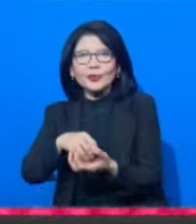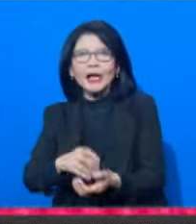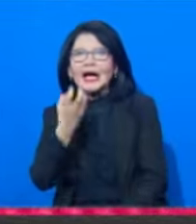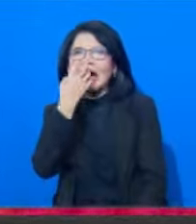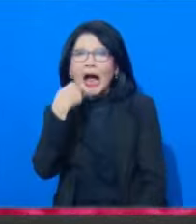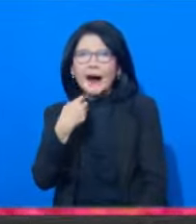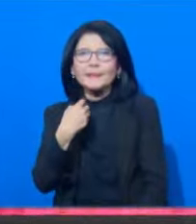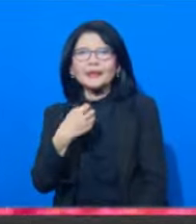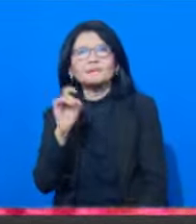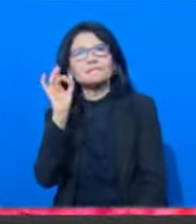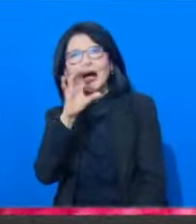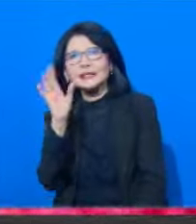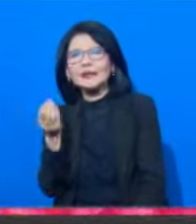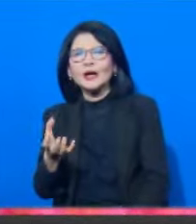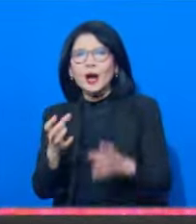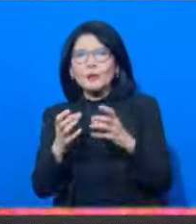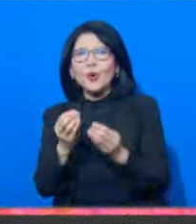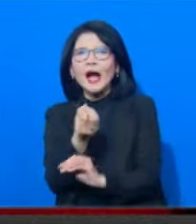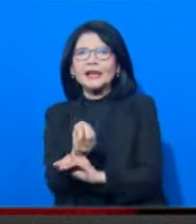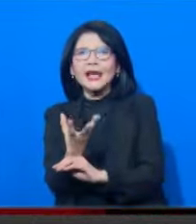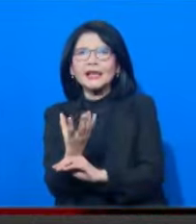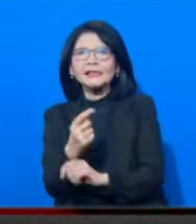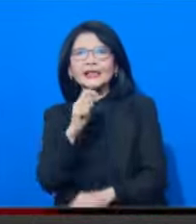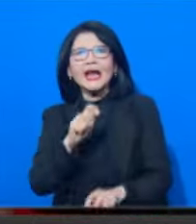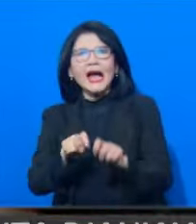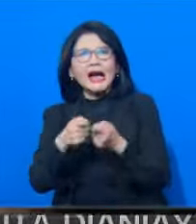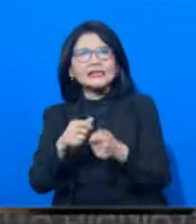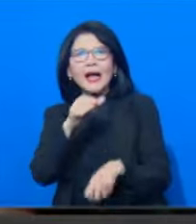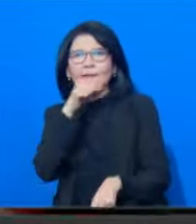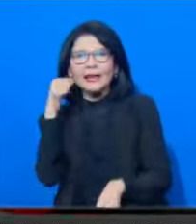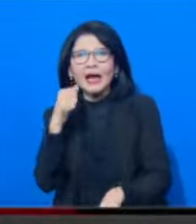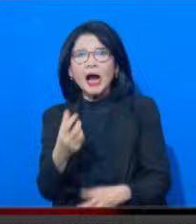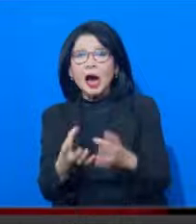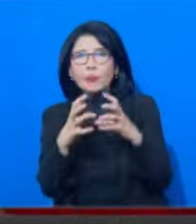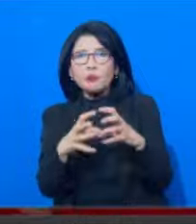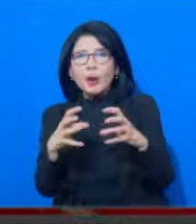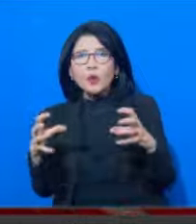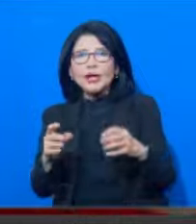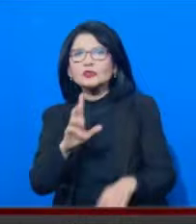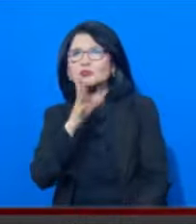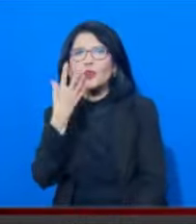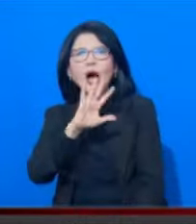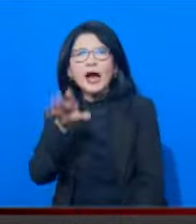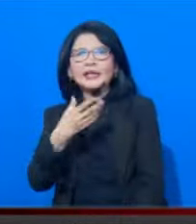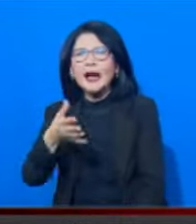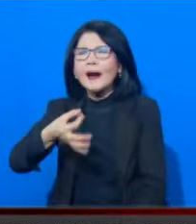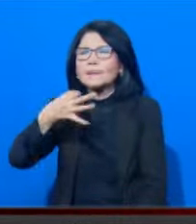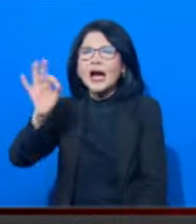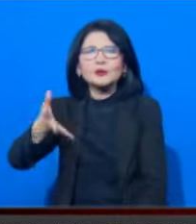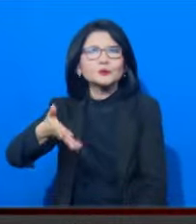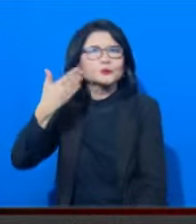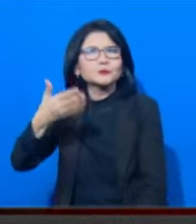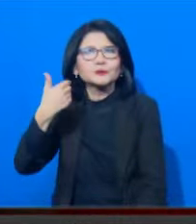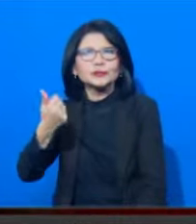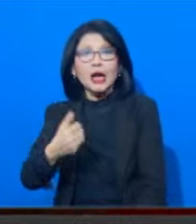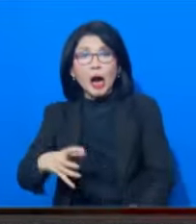belewah, semangka, apukat, nanas, hingga kacang merah. Untuk buah-buahnya juga digunakan semuanya fresh. Jadi jangan salah, buah